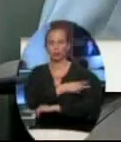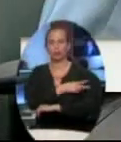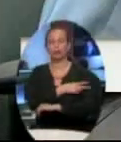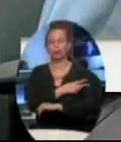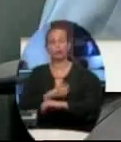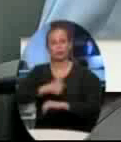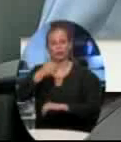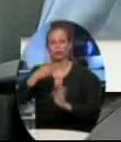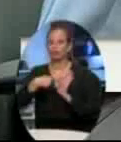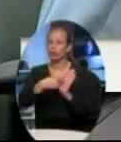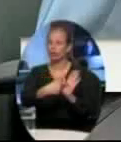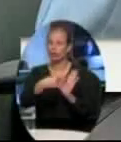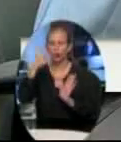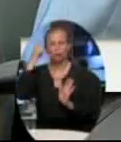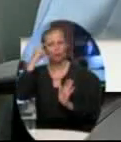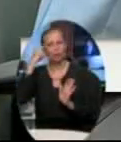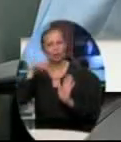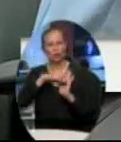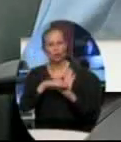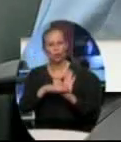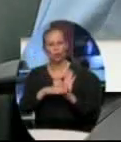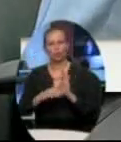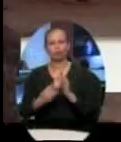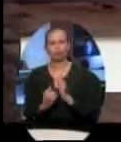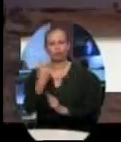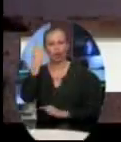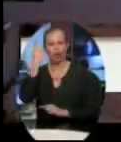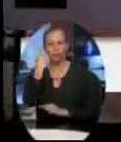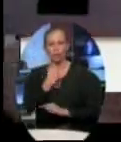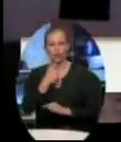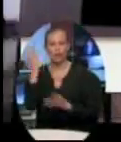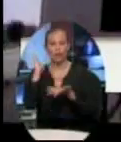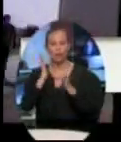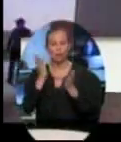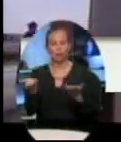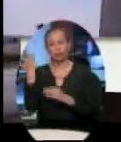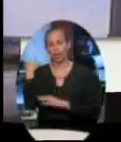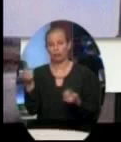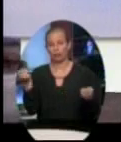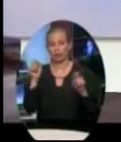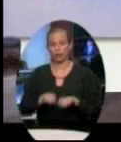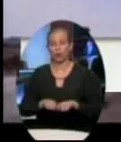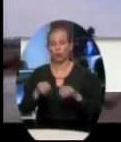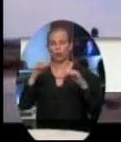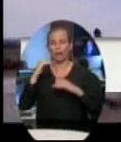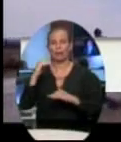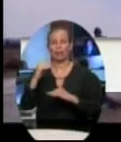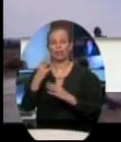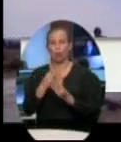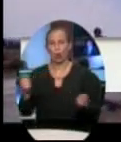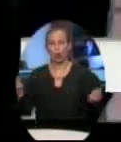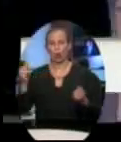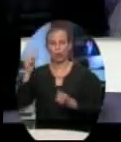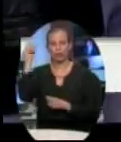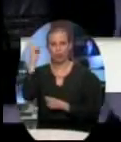הציג נתונים מדאיגים אודות עלייה במקרי הפשיעה והאלימות מאז נסגרו מתקני חולות וסהרונים. הוועדה דנה גם ביישום